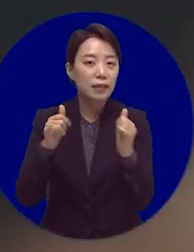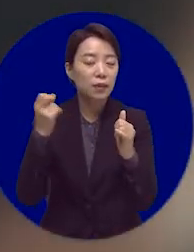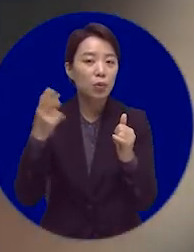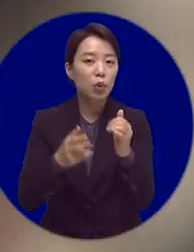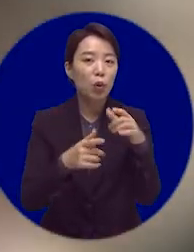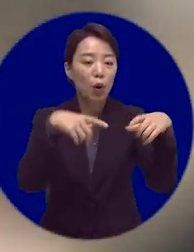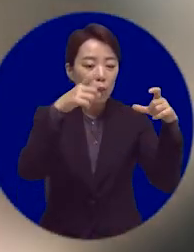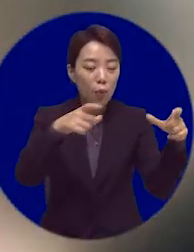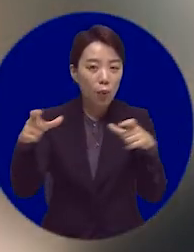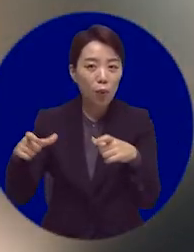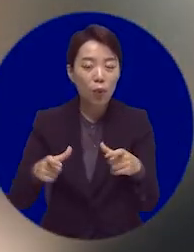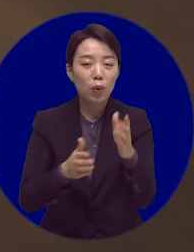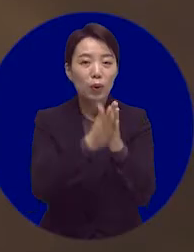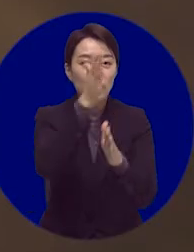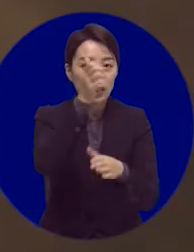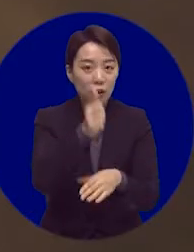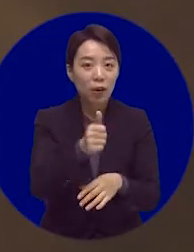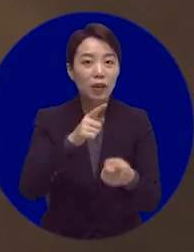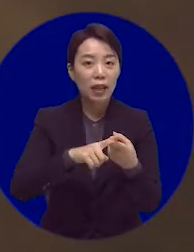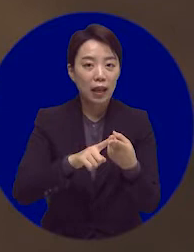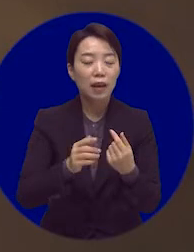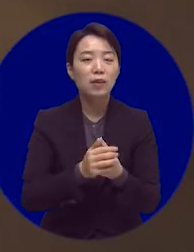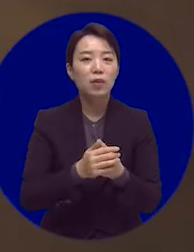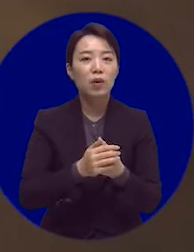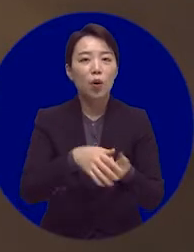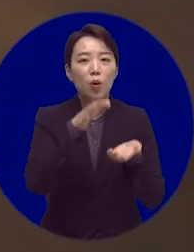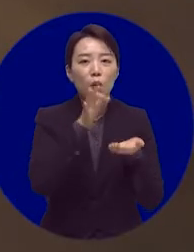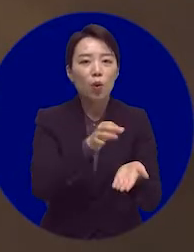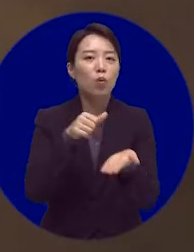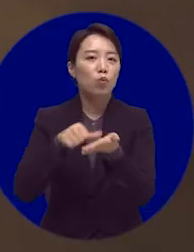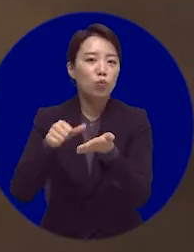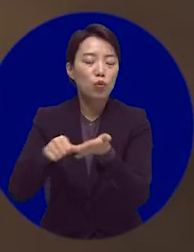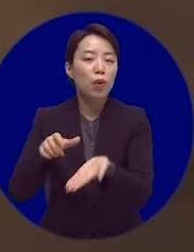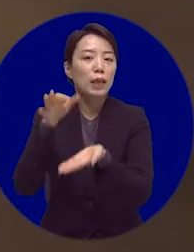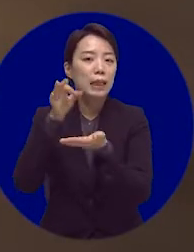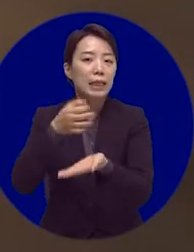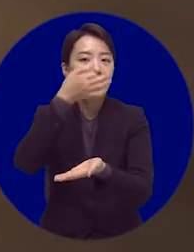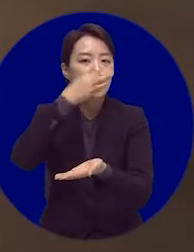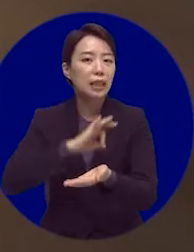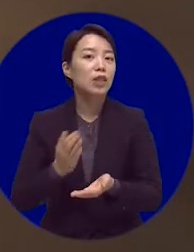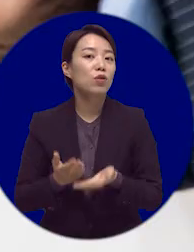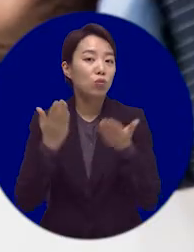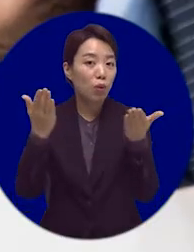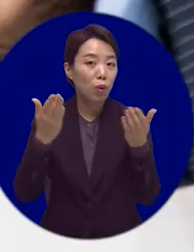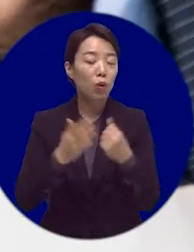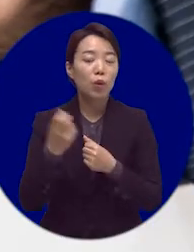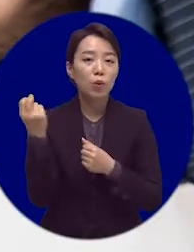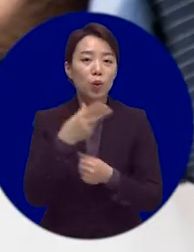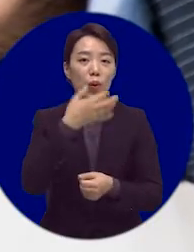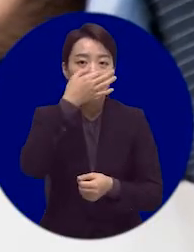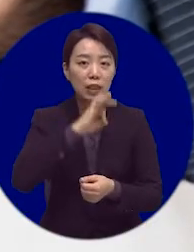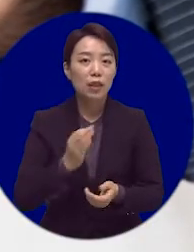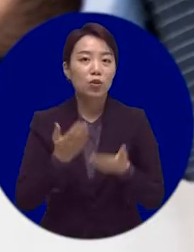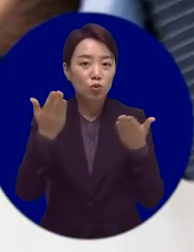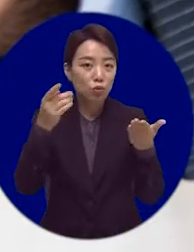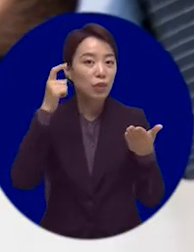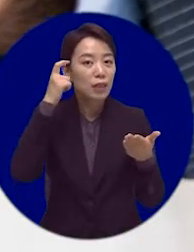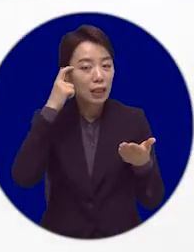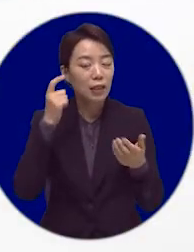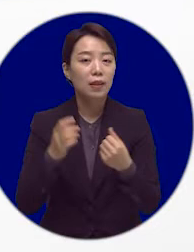기관 단체 시설에 대해 금전, 물품, 기타 재산상의 이익의 제공, 이익 제공의 의사